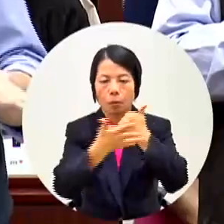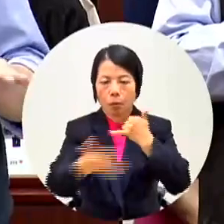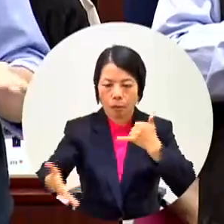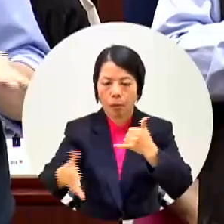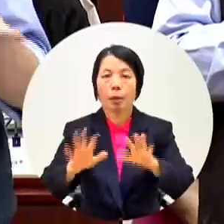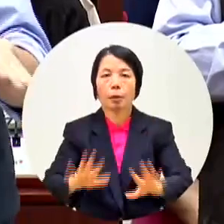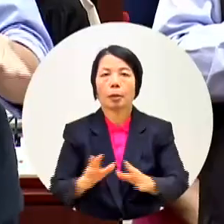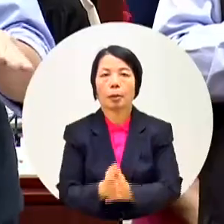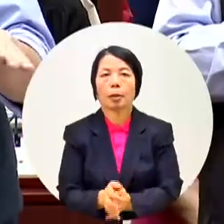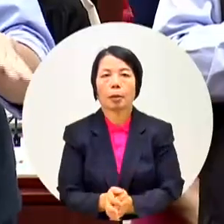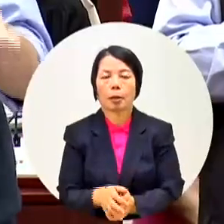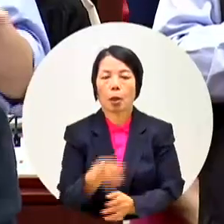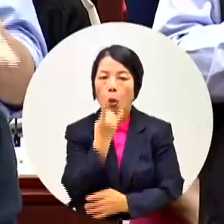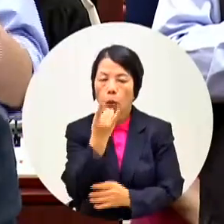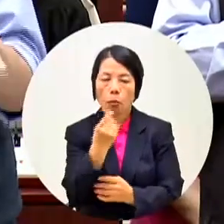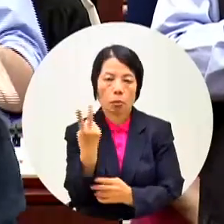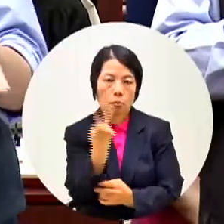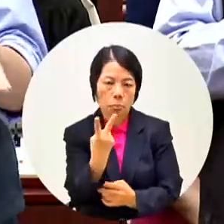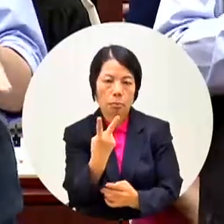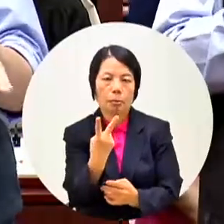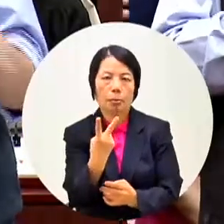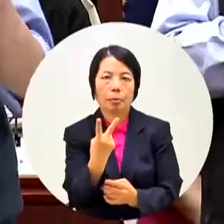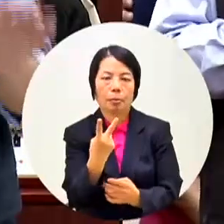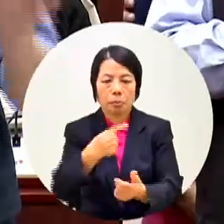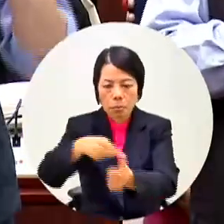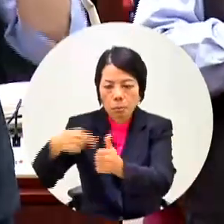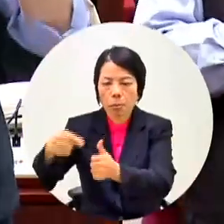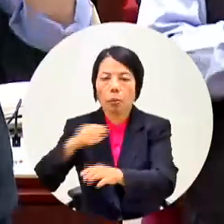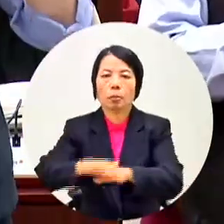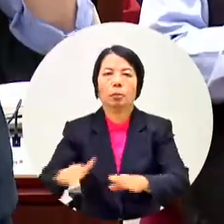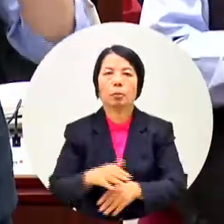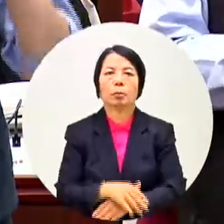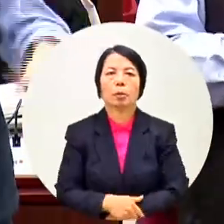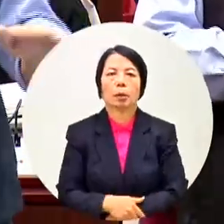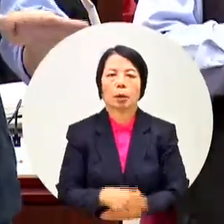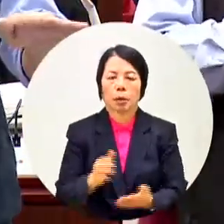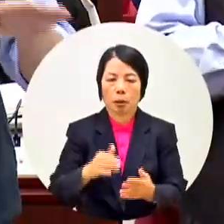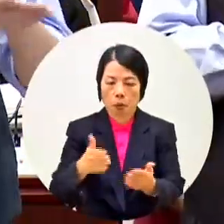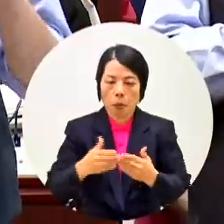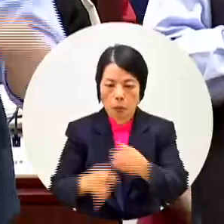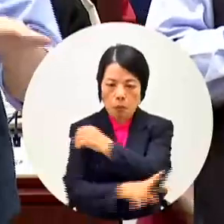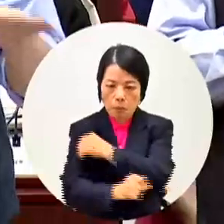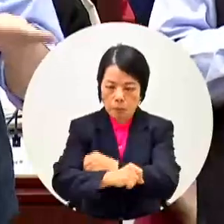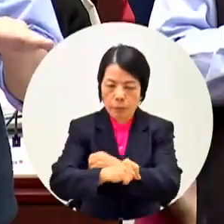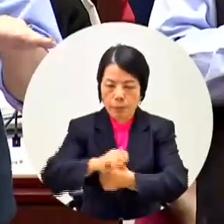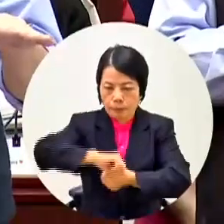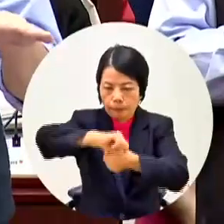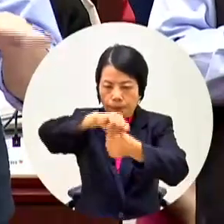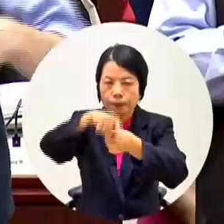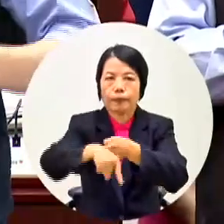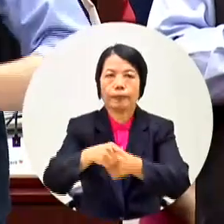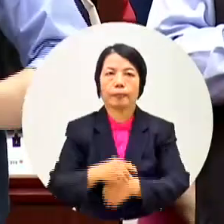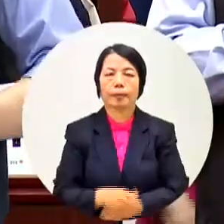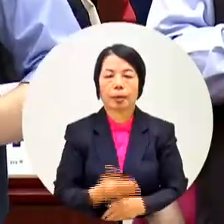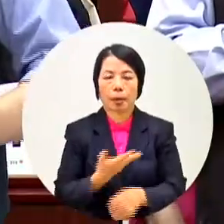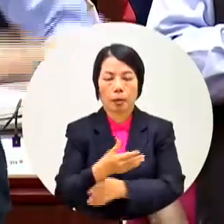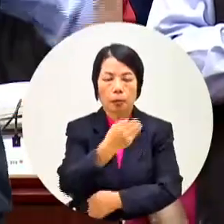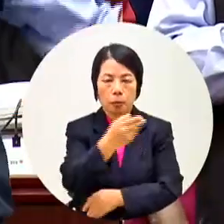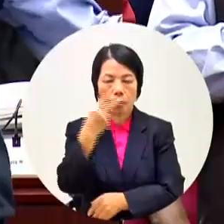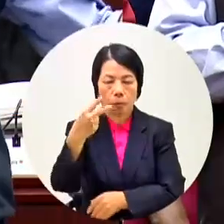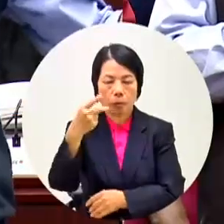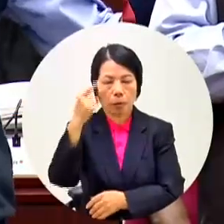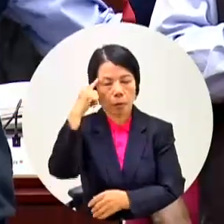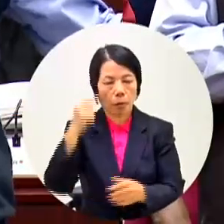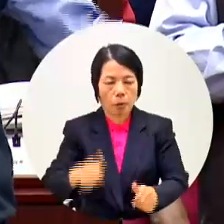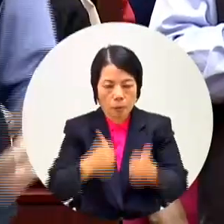高雄未来的发展的基础垫得越来越厚，然后在九二共识支持的前提之下，我们整个就